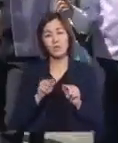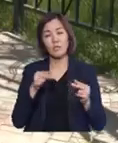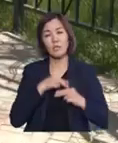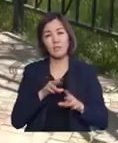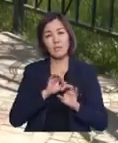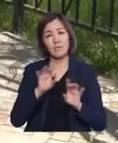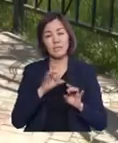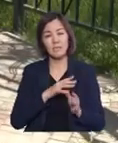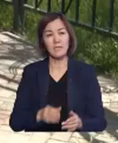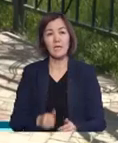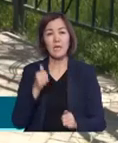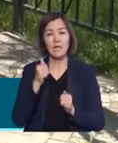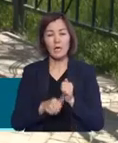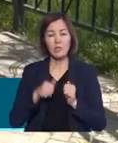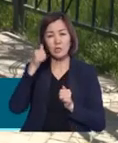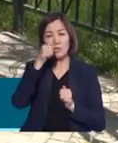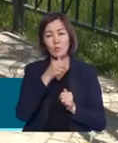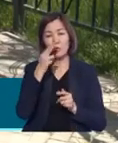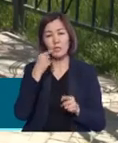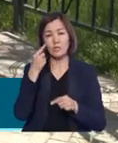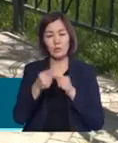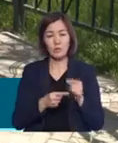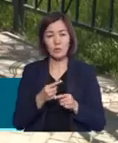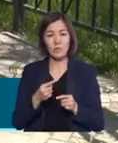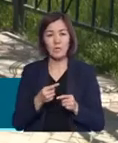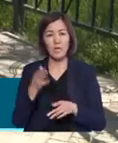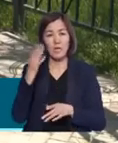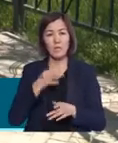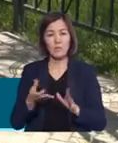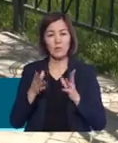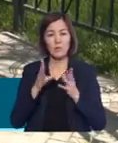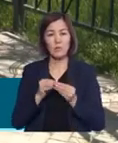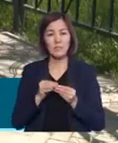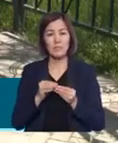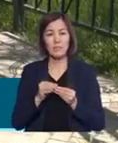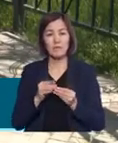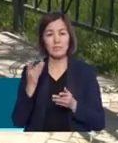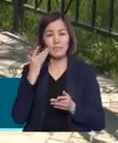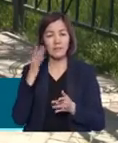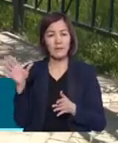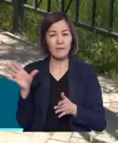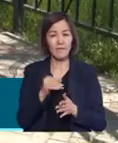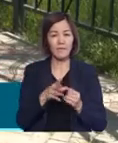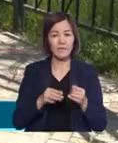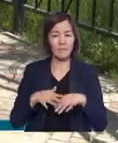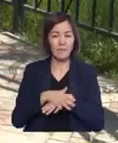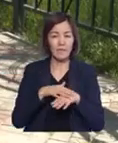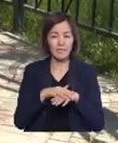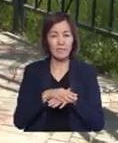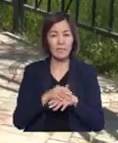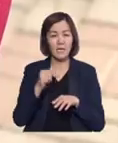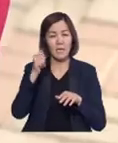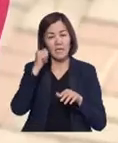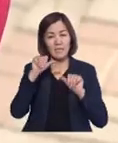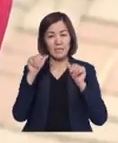алды. Жылда дәстүрлі түрде 18 сәуірде біз Алматы облысы аумағында барлық елді мекендерде осы